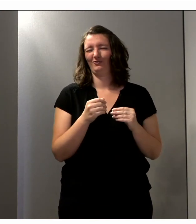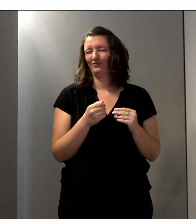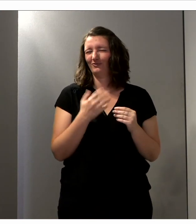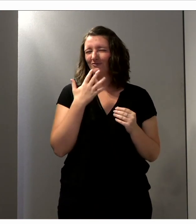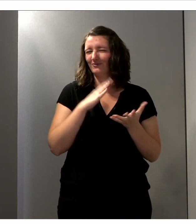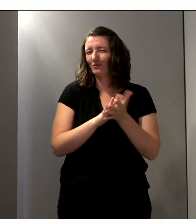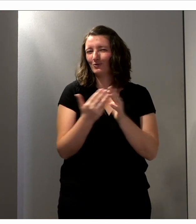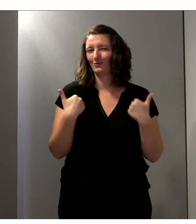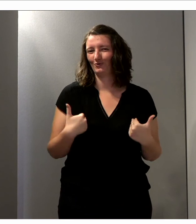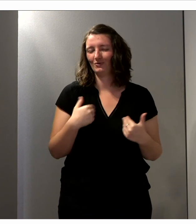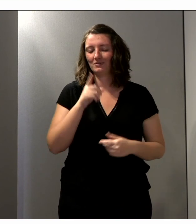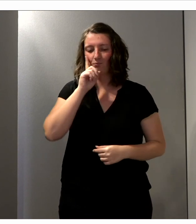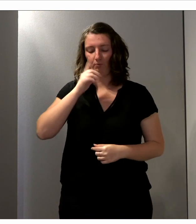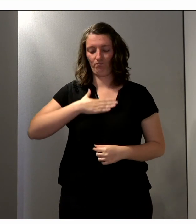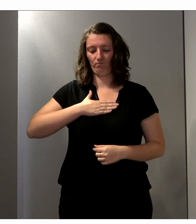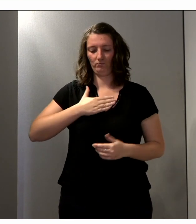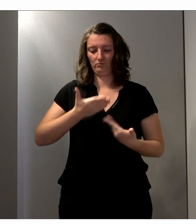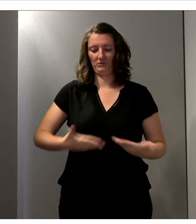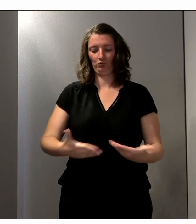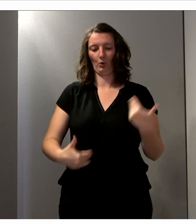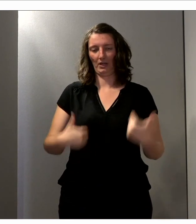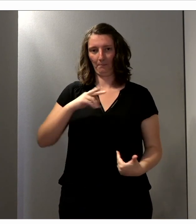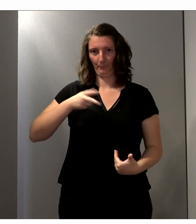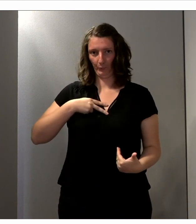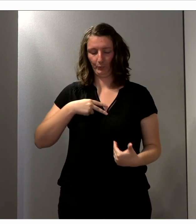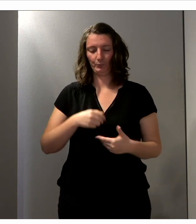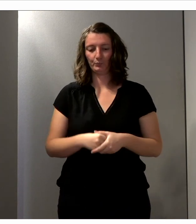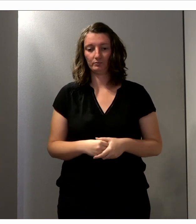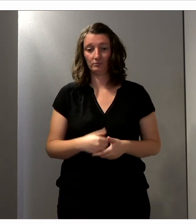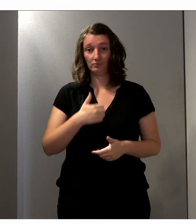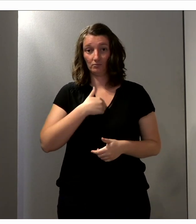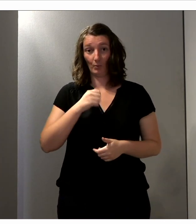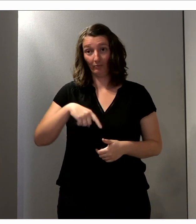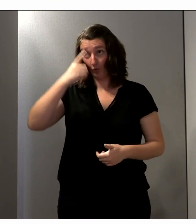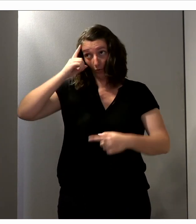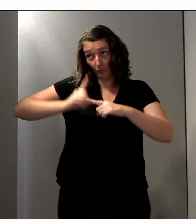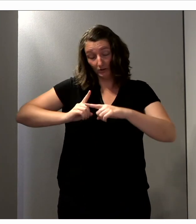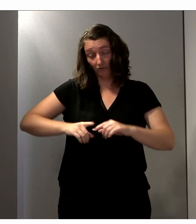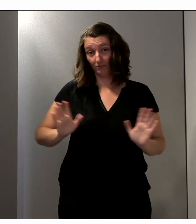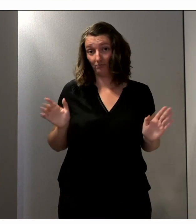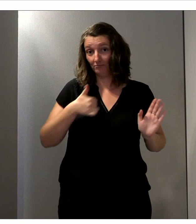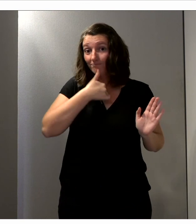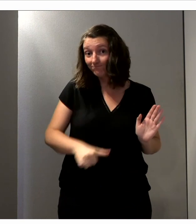C'est qu'en fait, de par mon handicap, je dois être dans le positif.